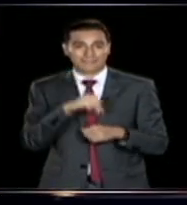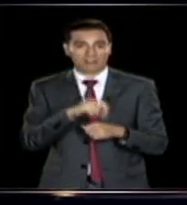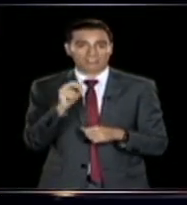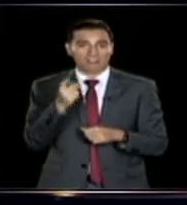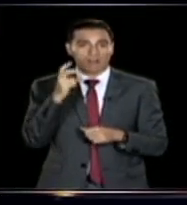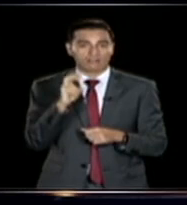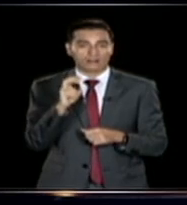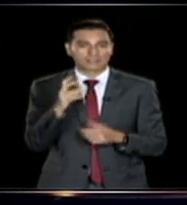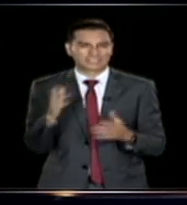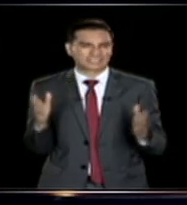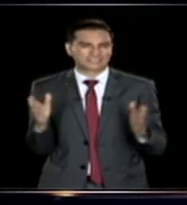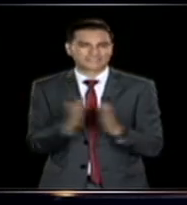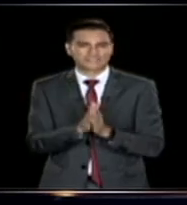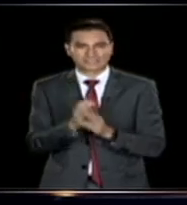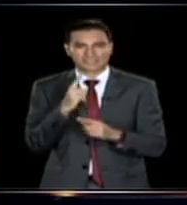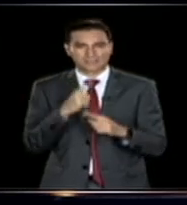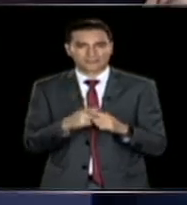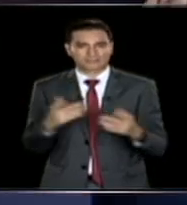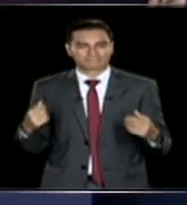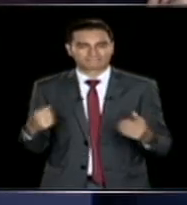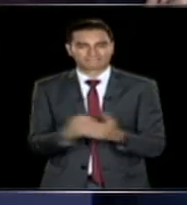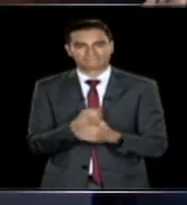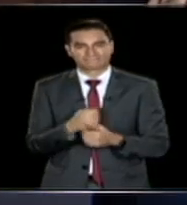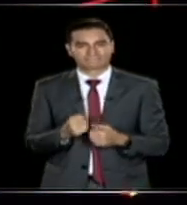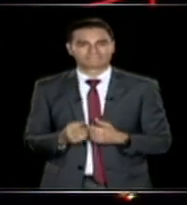آسيا. للأسف الشديد إجابة خاطئة،